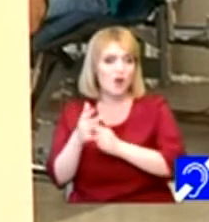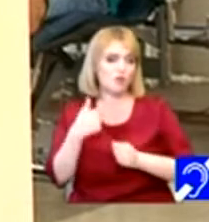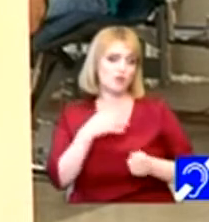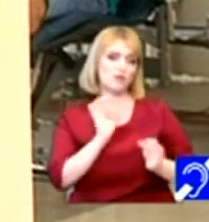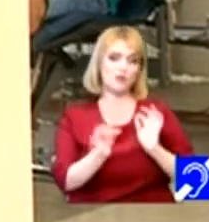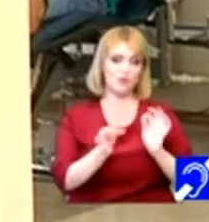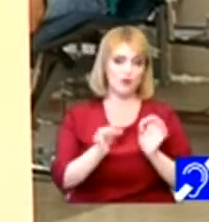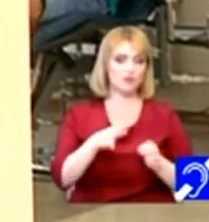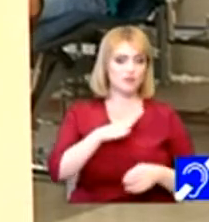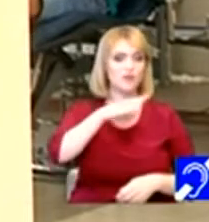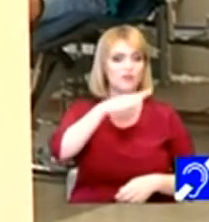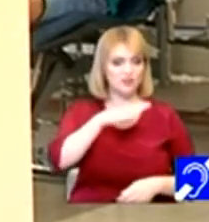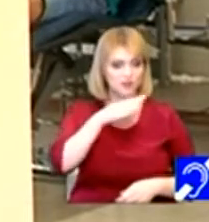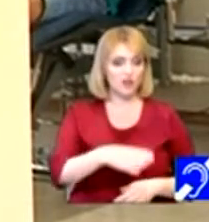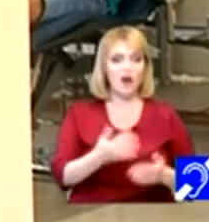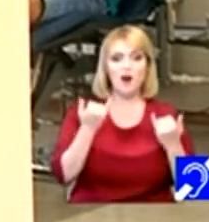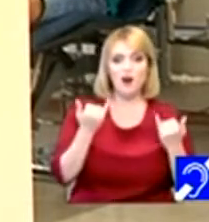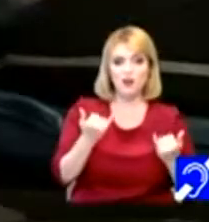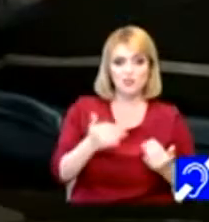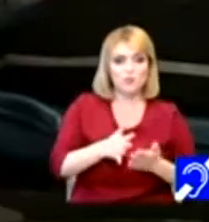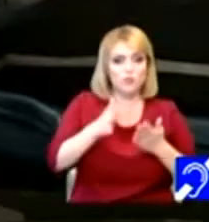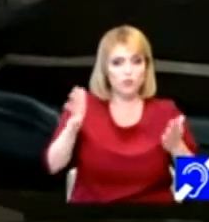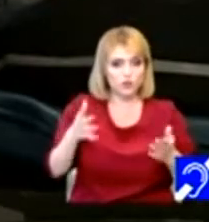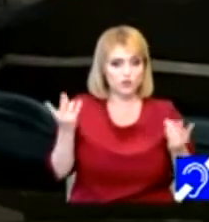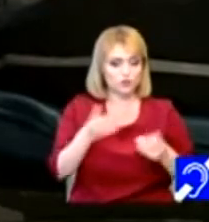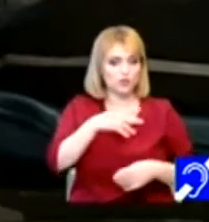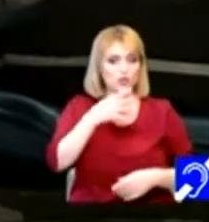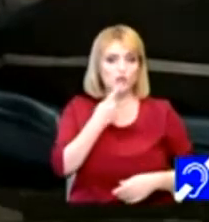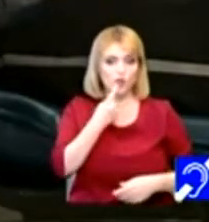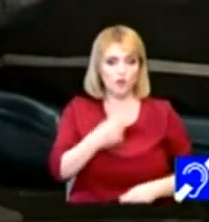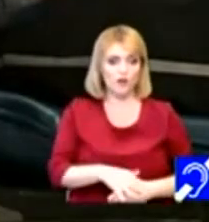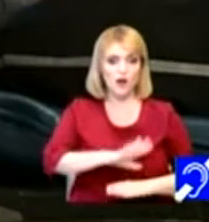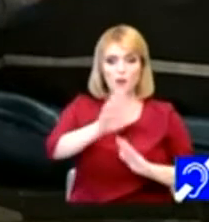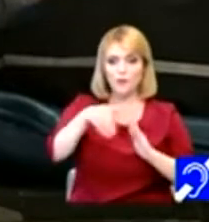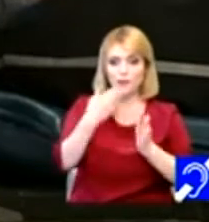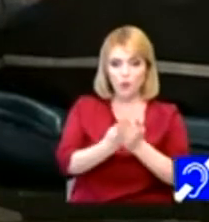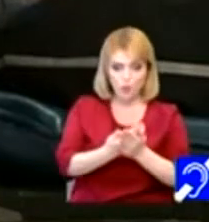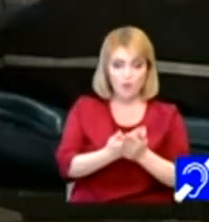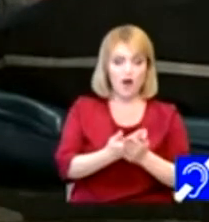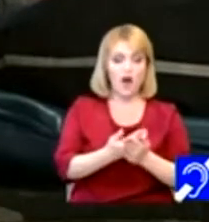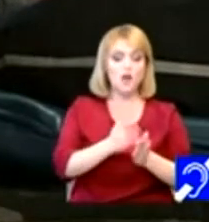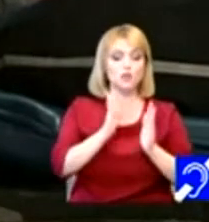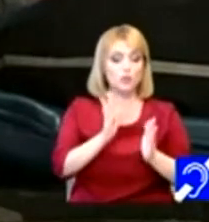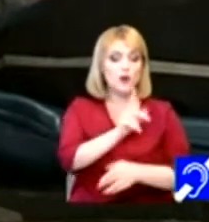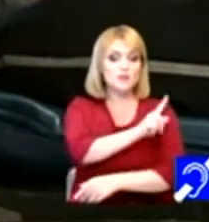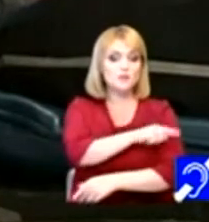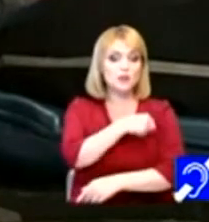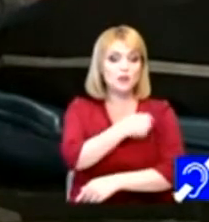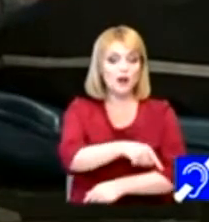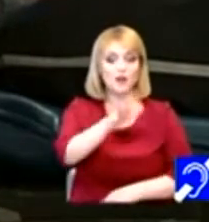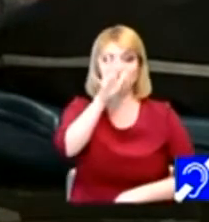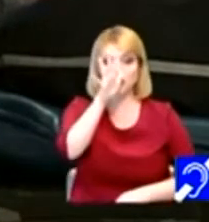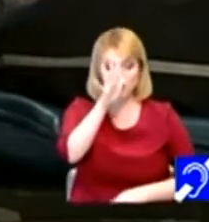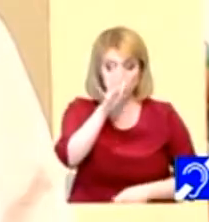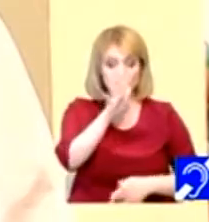în jurul de 20, maximum 30. Până acum doar spitalele din Chișinău solicitau plasmă, dar cererea s-a extins la